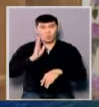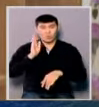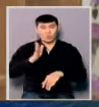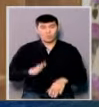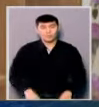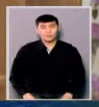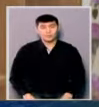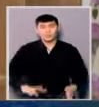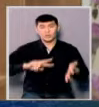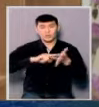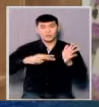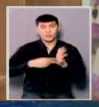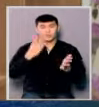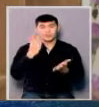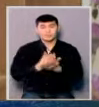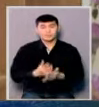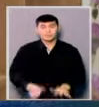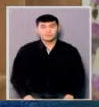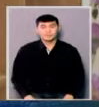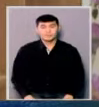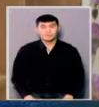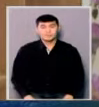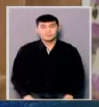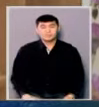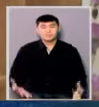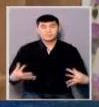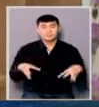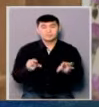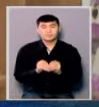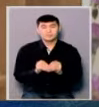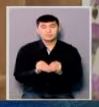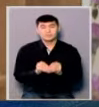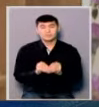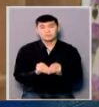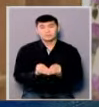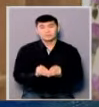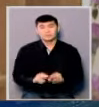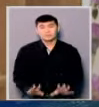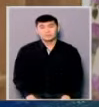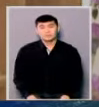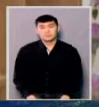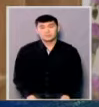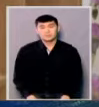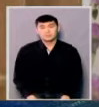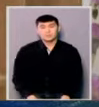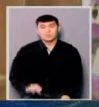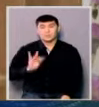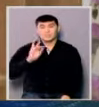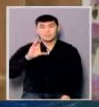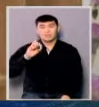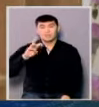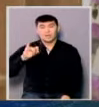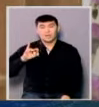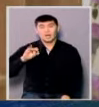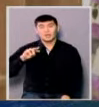өткізу жоспарланған. Сол сияқты мынау Исатай